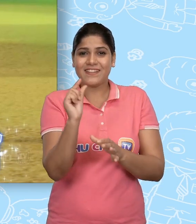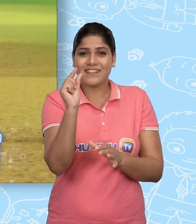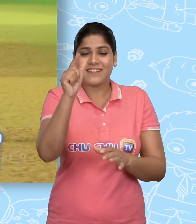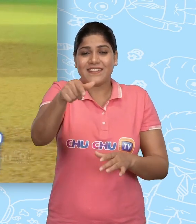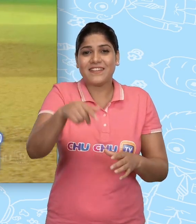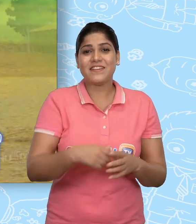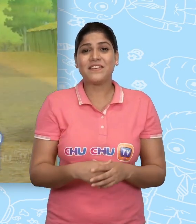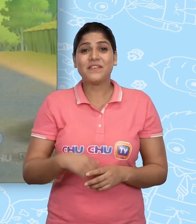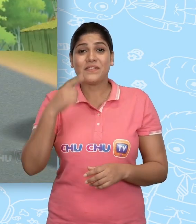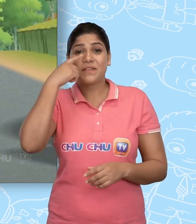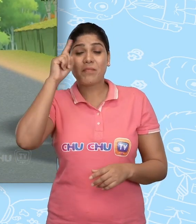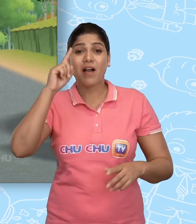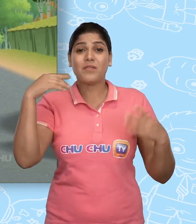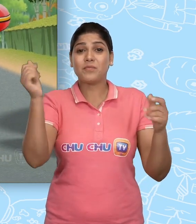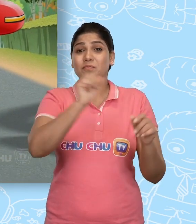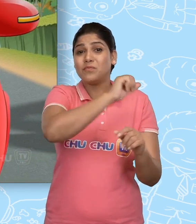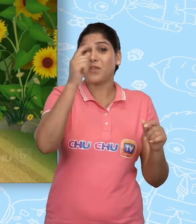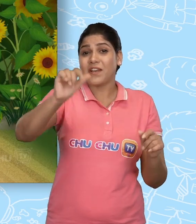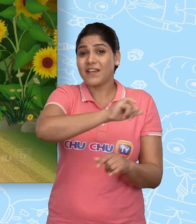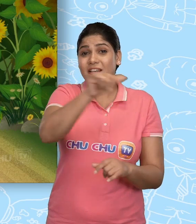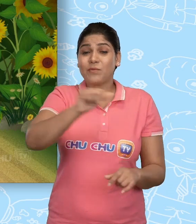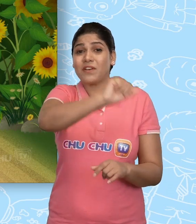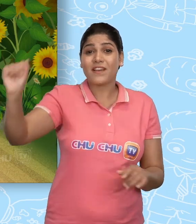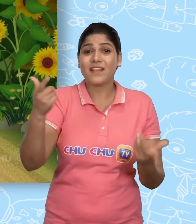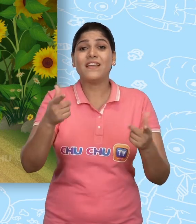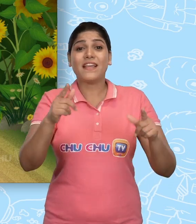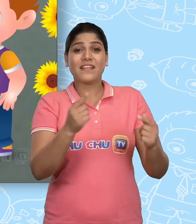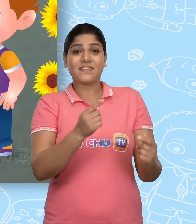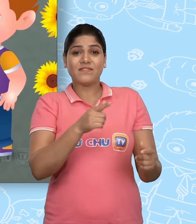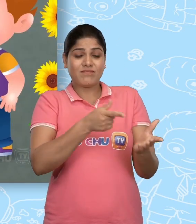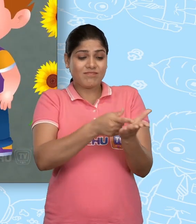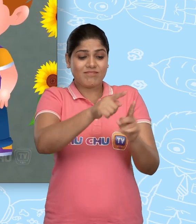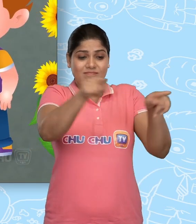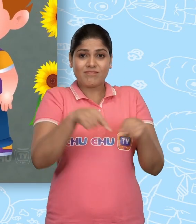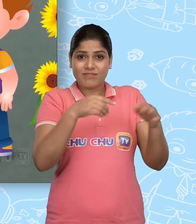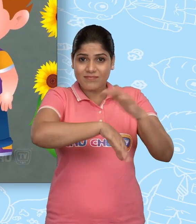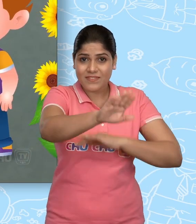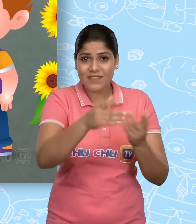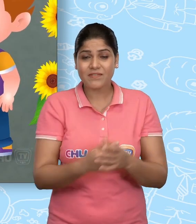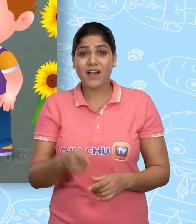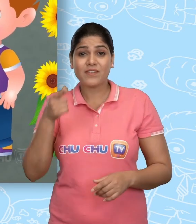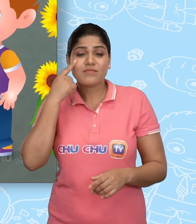बीज। फिर माँ उन्हें एक खेत में ले गई।